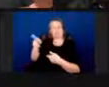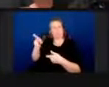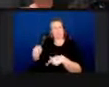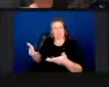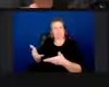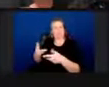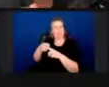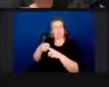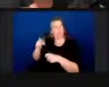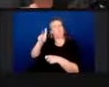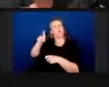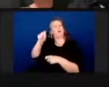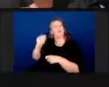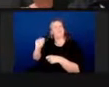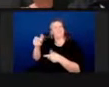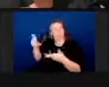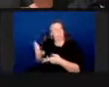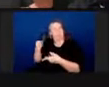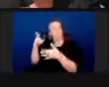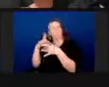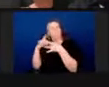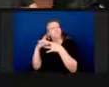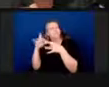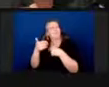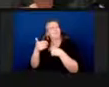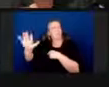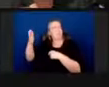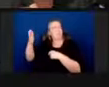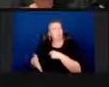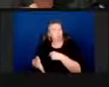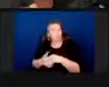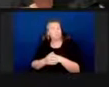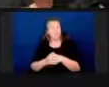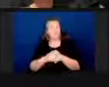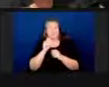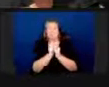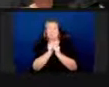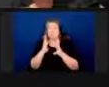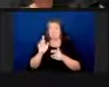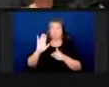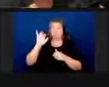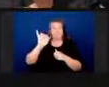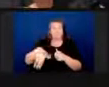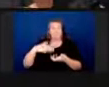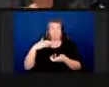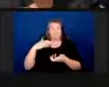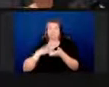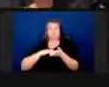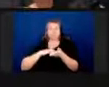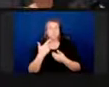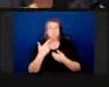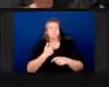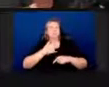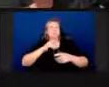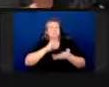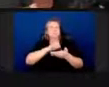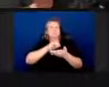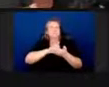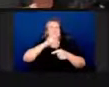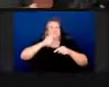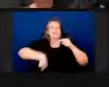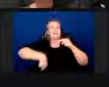هنا وسيتحدث عن عمله في جي سي بي اس، ولكن لولاهم كنا خسرنا كمية كبيرة من